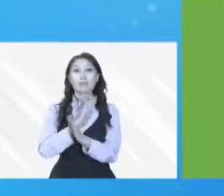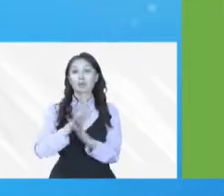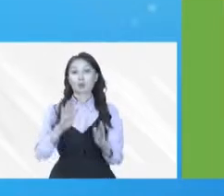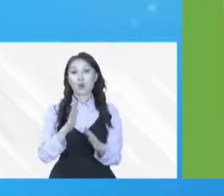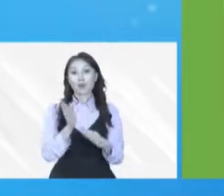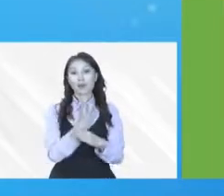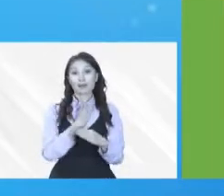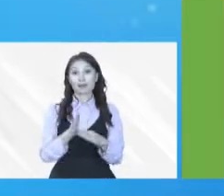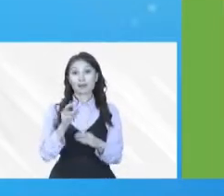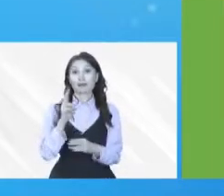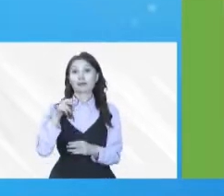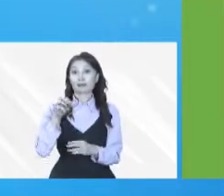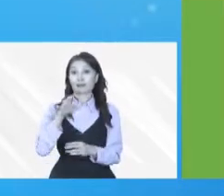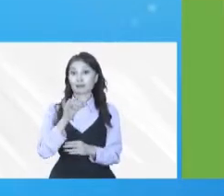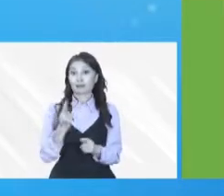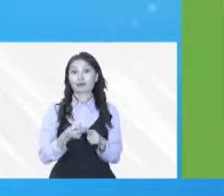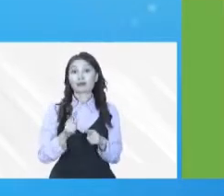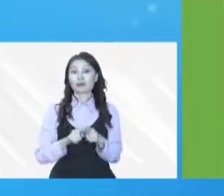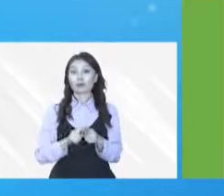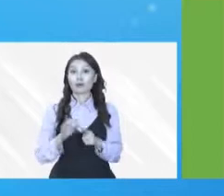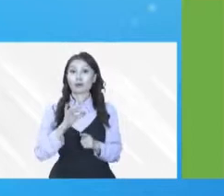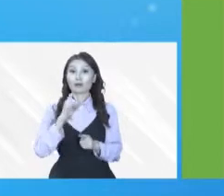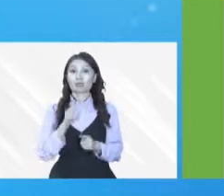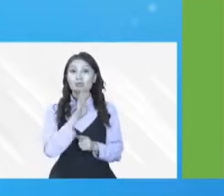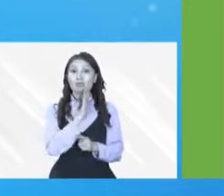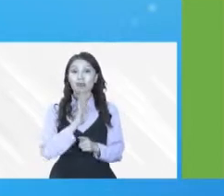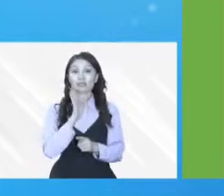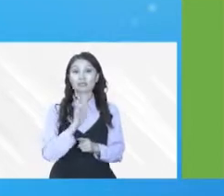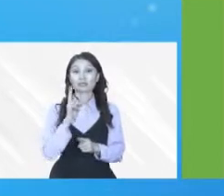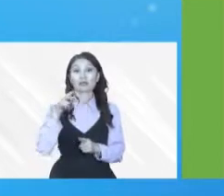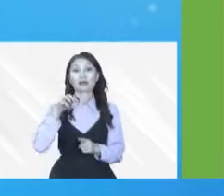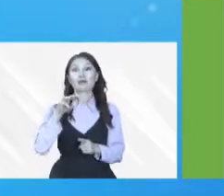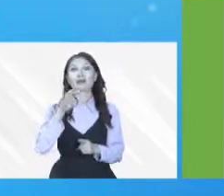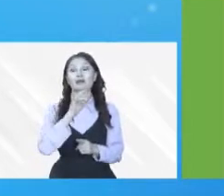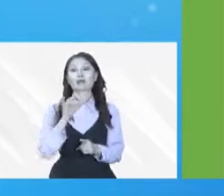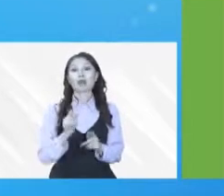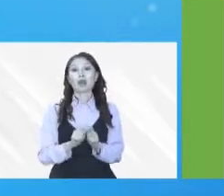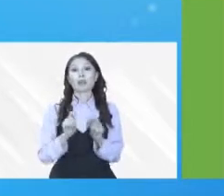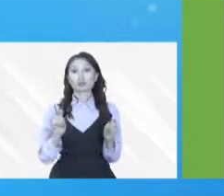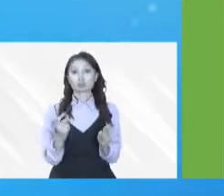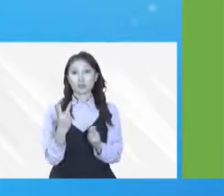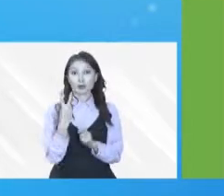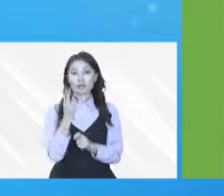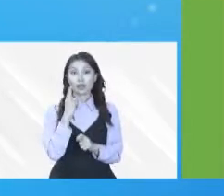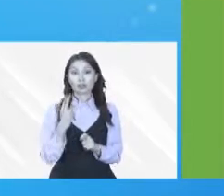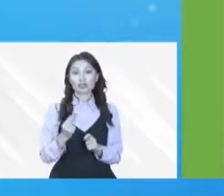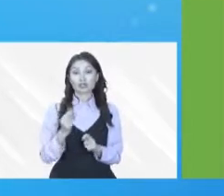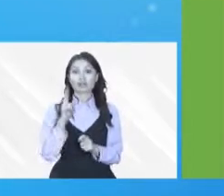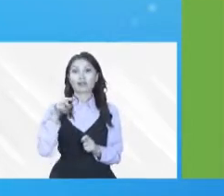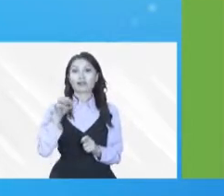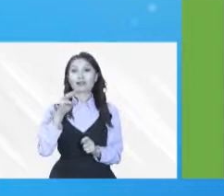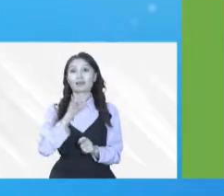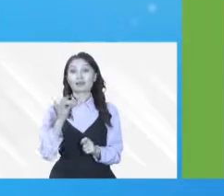деление клетки, при котором из материнской клетки образуются две дочерние